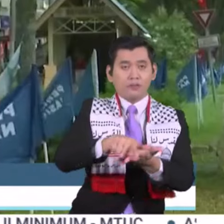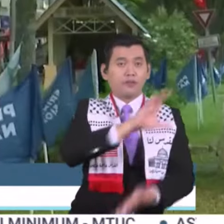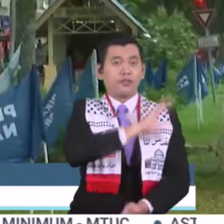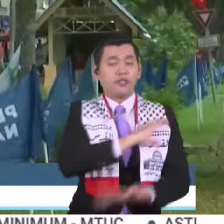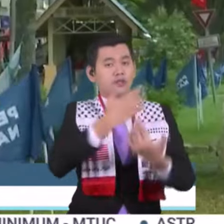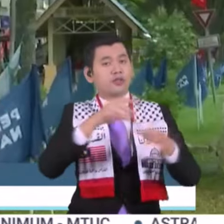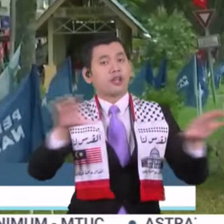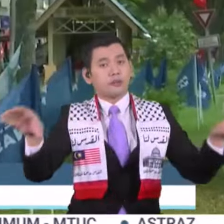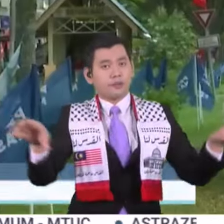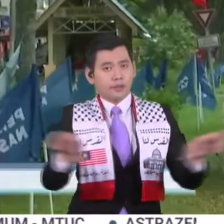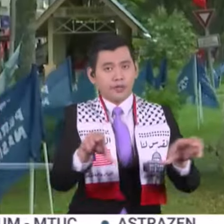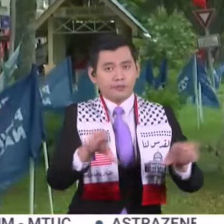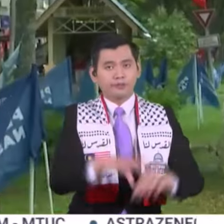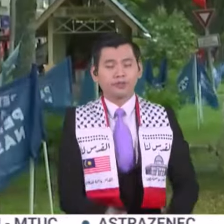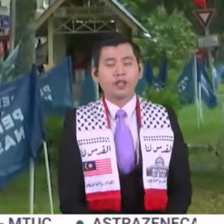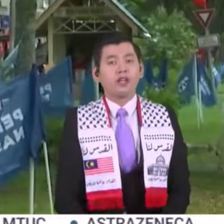dibuat.